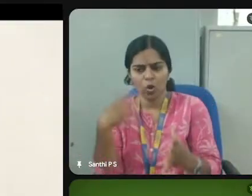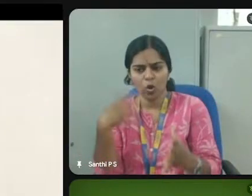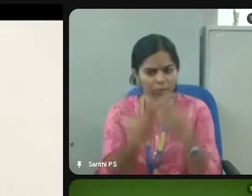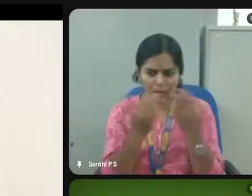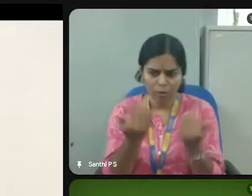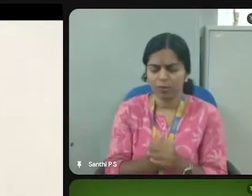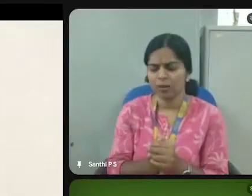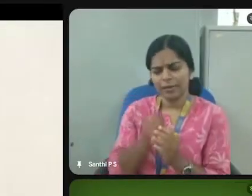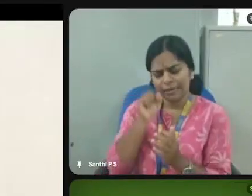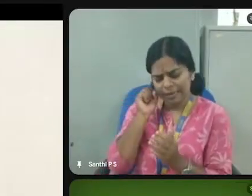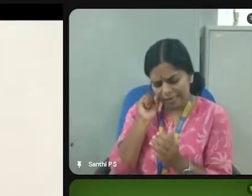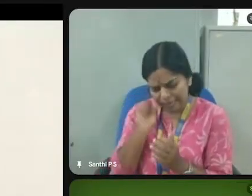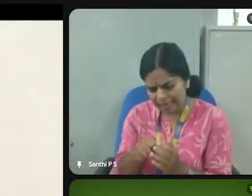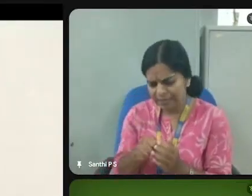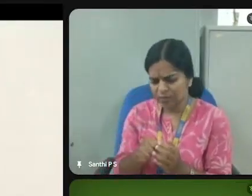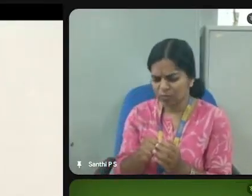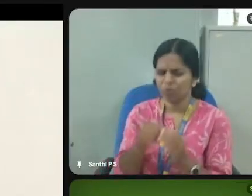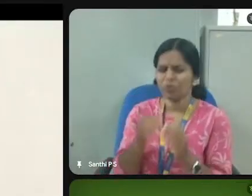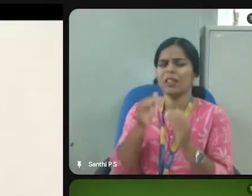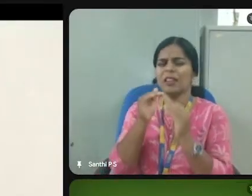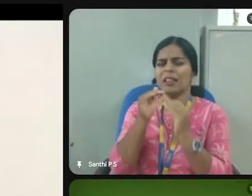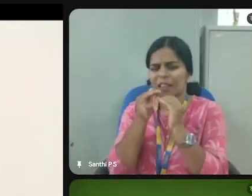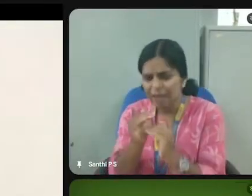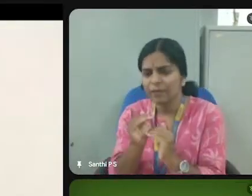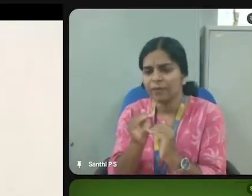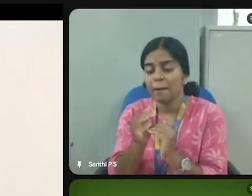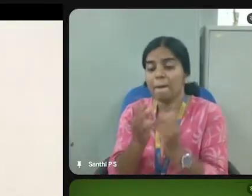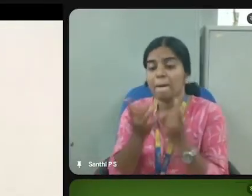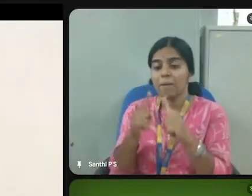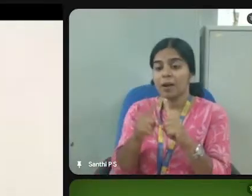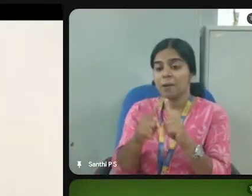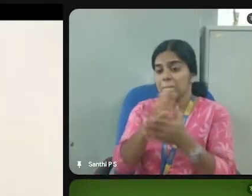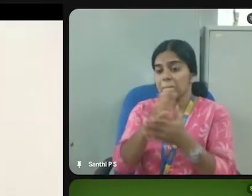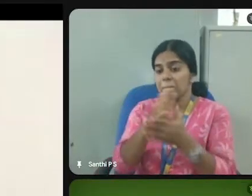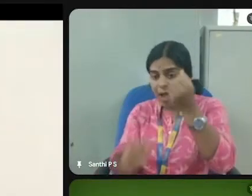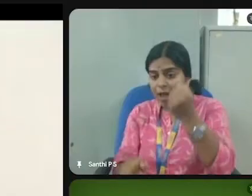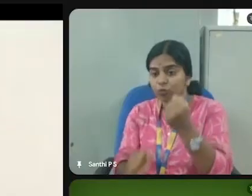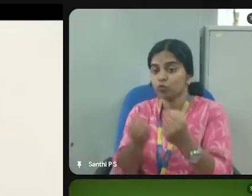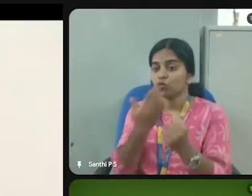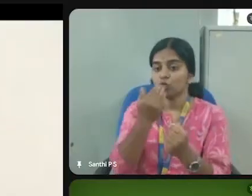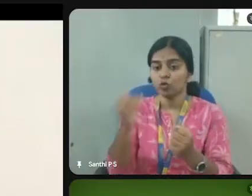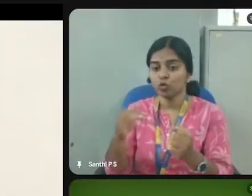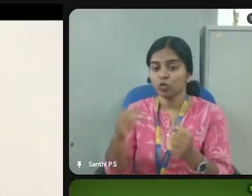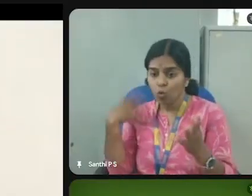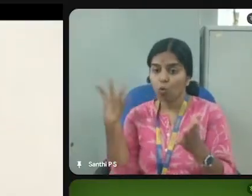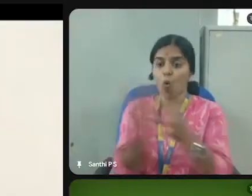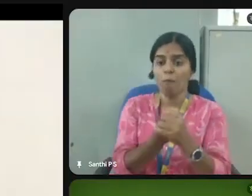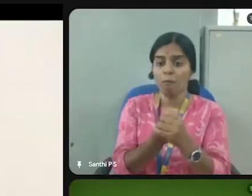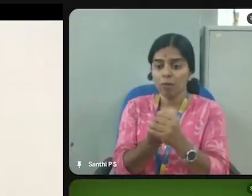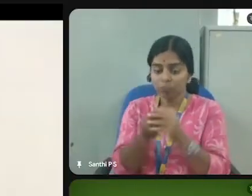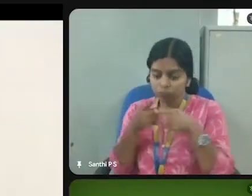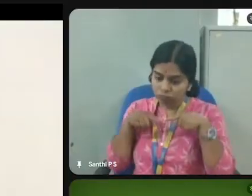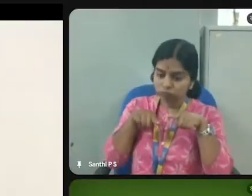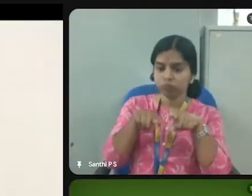പരിധിവരെ സാധ്യമാകും. എന്നാൽ മറ്റു കുട്ടികളുടെ ഒപ്പം എത്തുമെന്ന് നമുക്ക് പറയാൻ പറ്റത്തില്ല. ഒരു പരിധിവരെ നമുക്ക് സ്പെഷ്യൽ